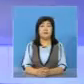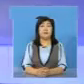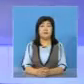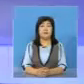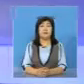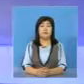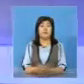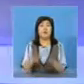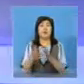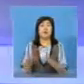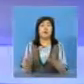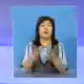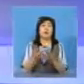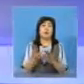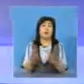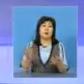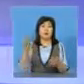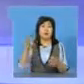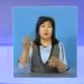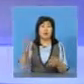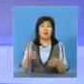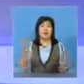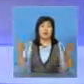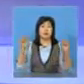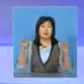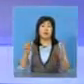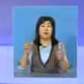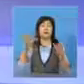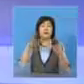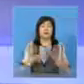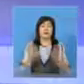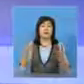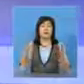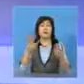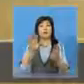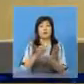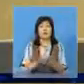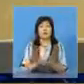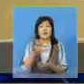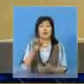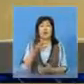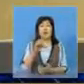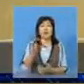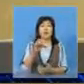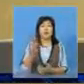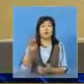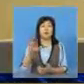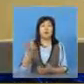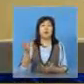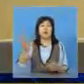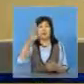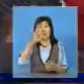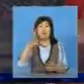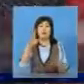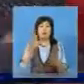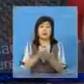Ол азаматтары бұқаралық спортты дамытуға үлес қосты. Әйтеке би ауданы Аралтоғай ауылының жігіттері облыс орталығында волейболдан турнир